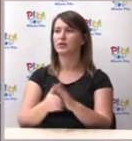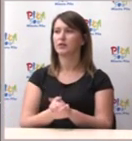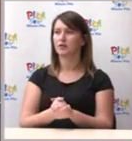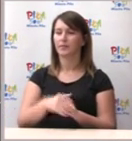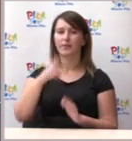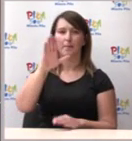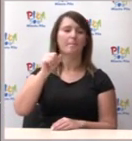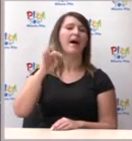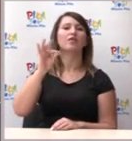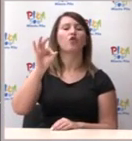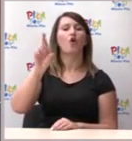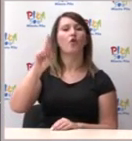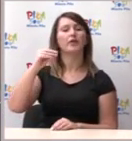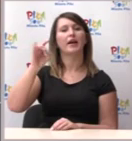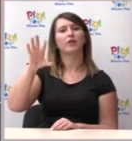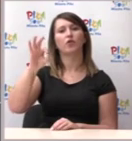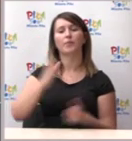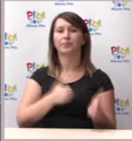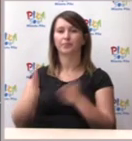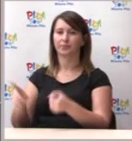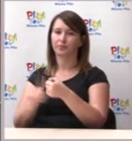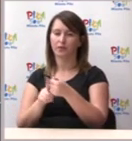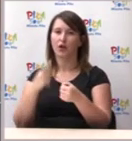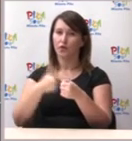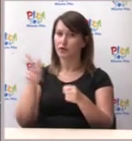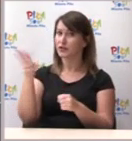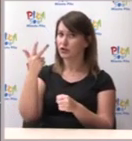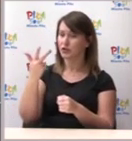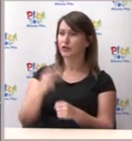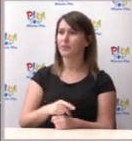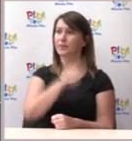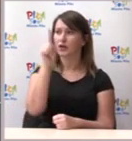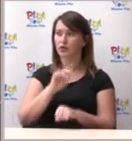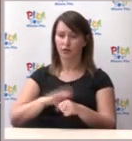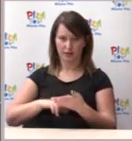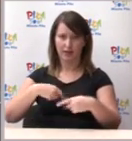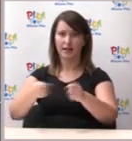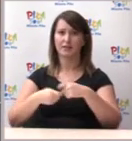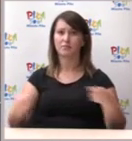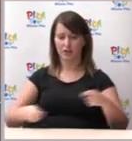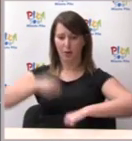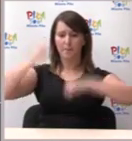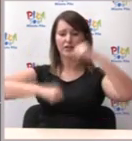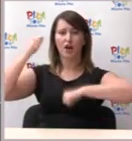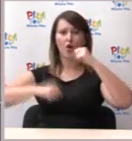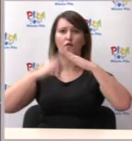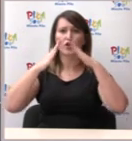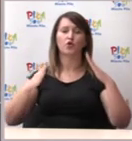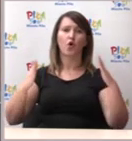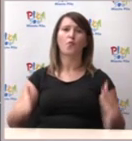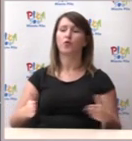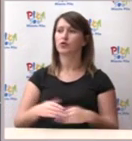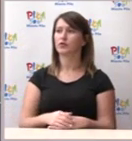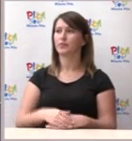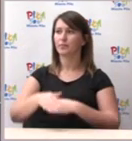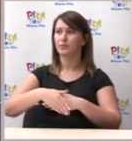ulicy Batorego w Pile. W punkcie 23 uchwała w sprawie wyrażenia zgody na sprzedaż w drodze przetargu nieruchomości zabudowanej